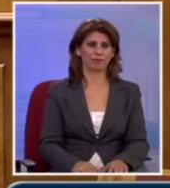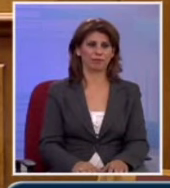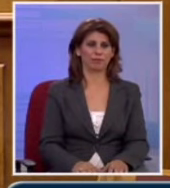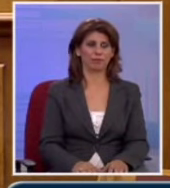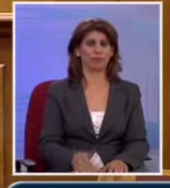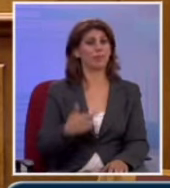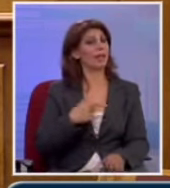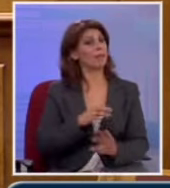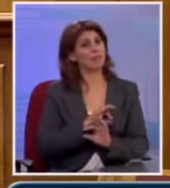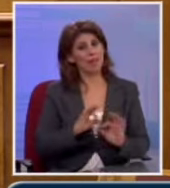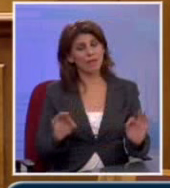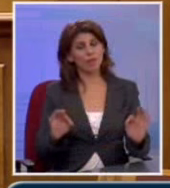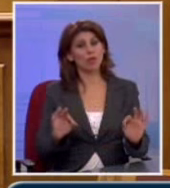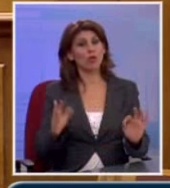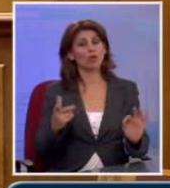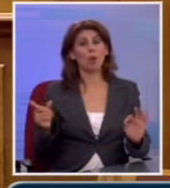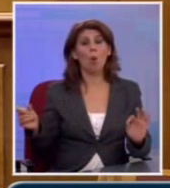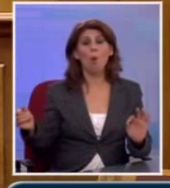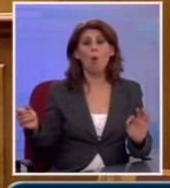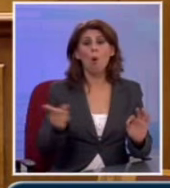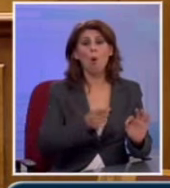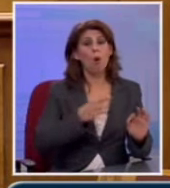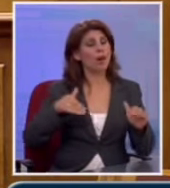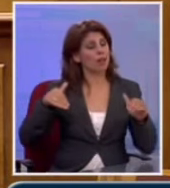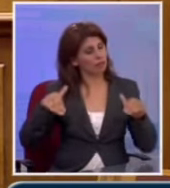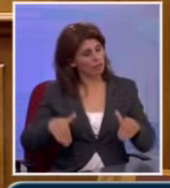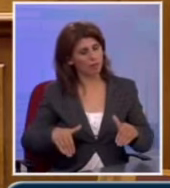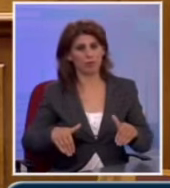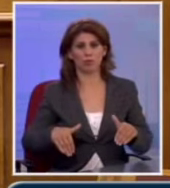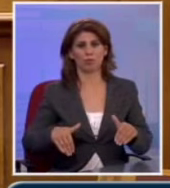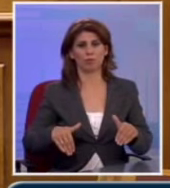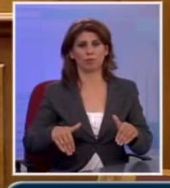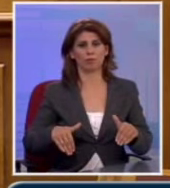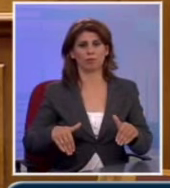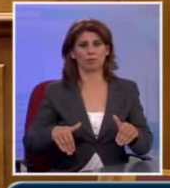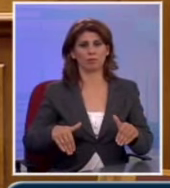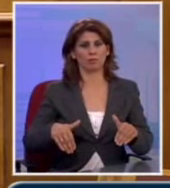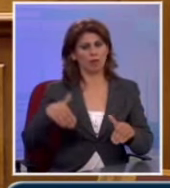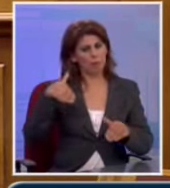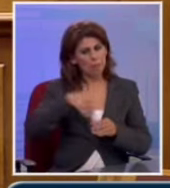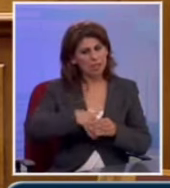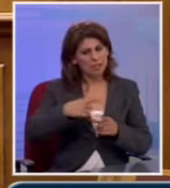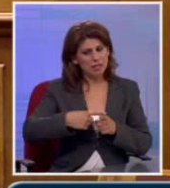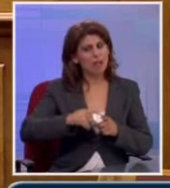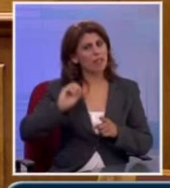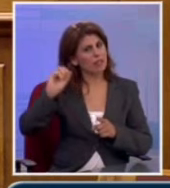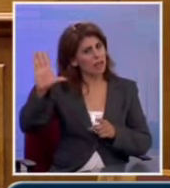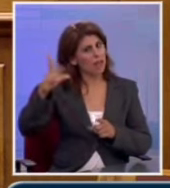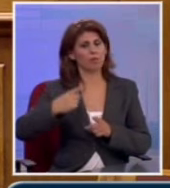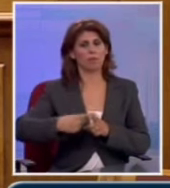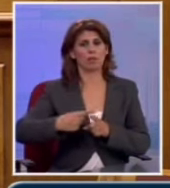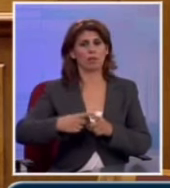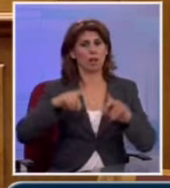Και είμαι βέβαιος ότι όλοι και όλες θα σεβαστούν μέσα και έξω από τη χώρα